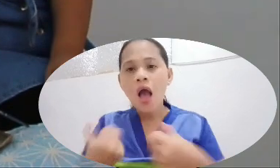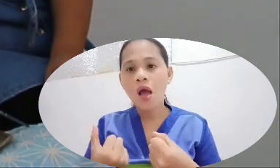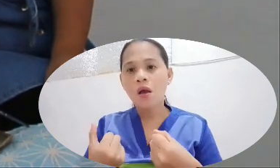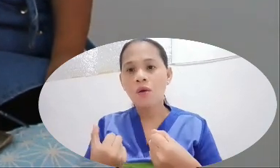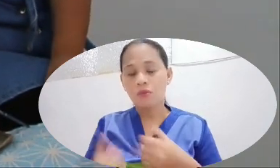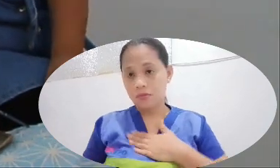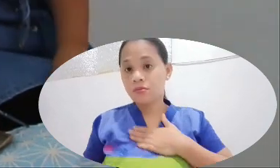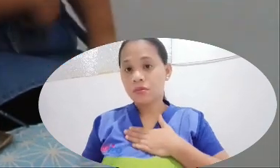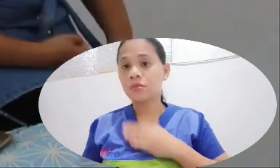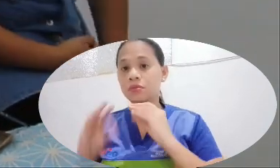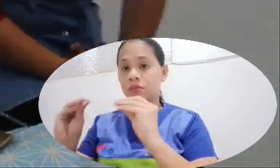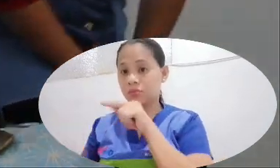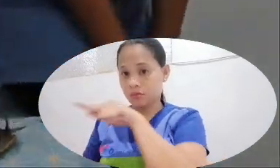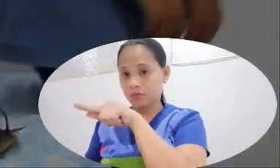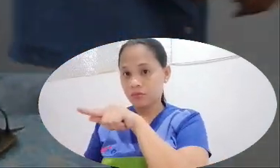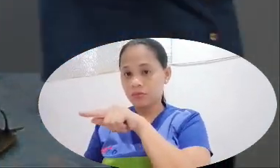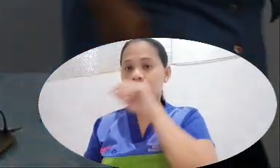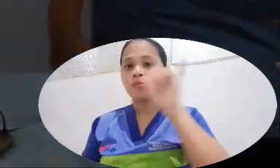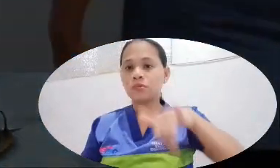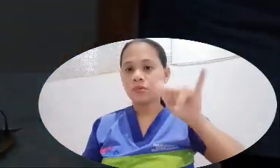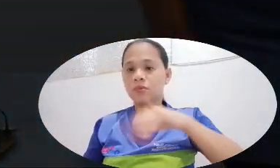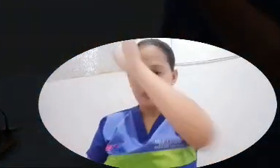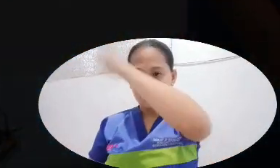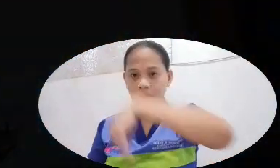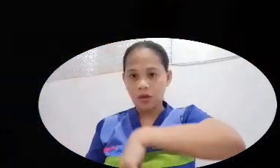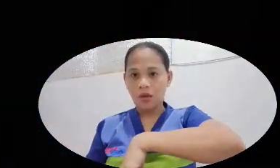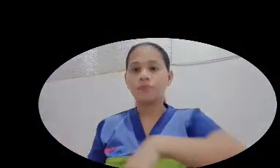Sige. Halika na!